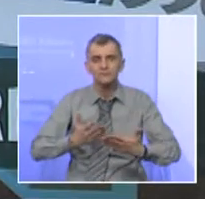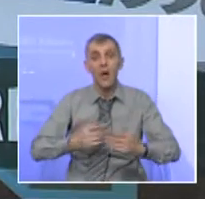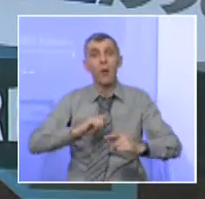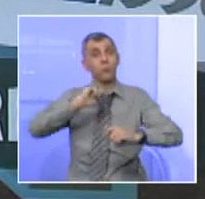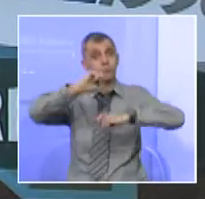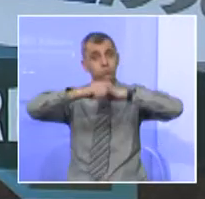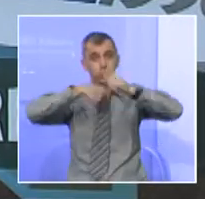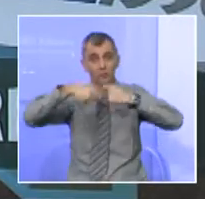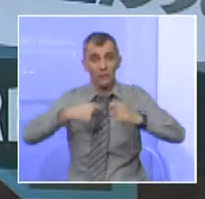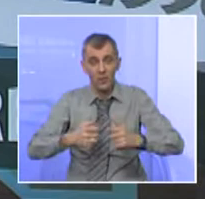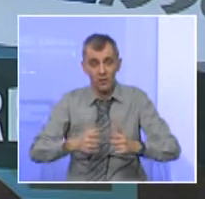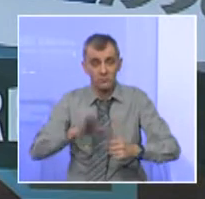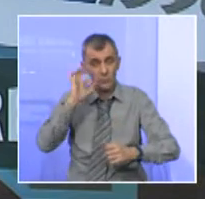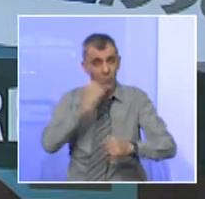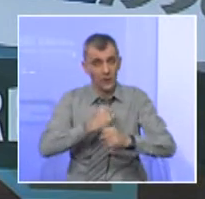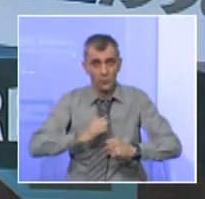poslovniku